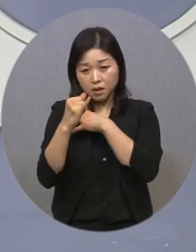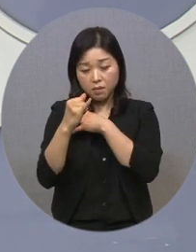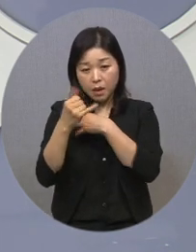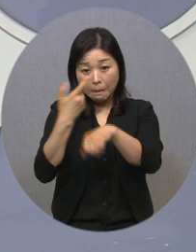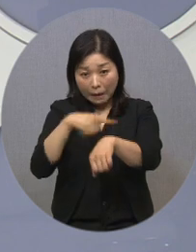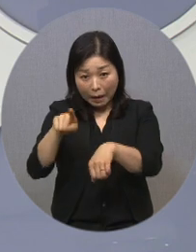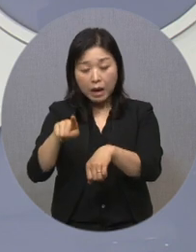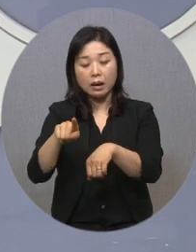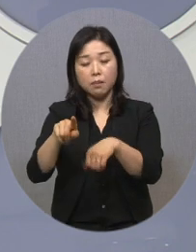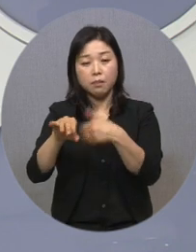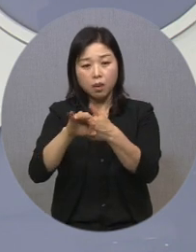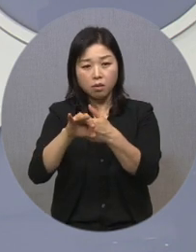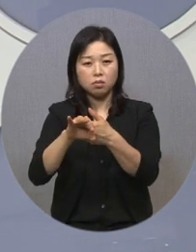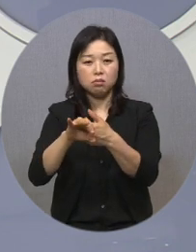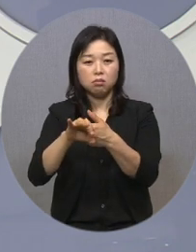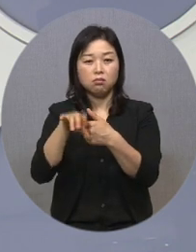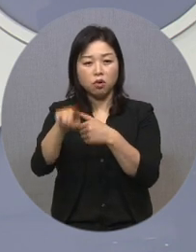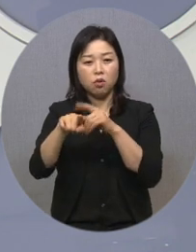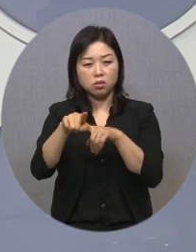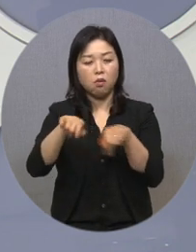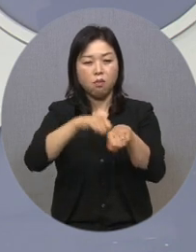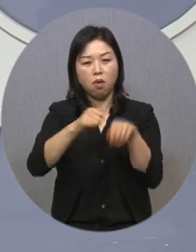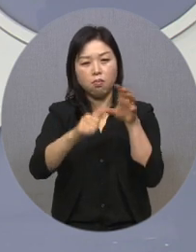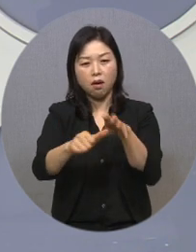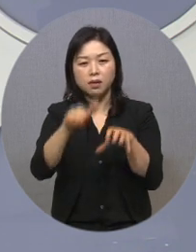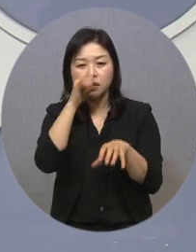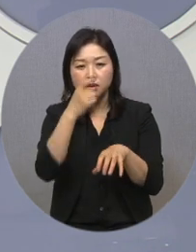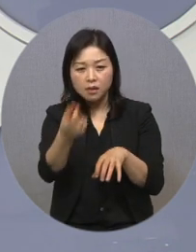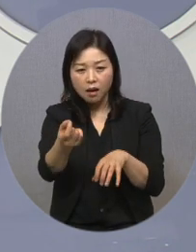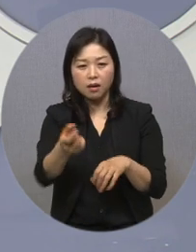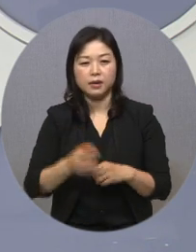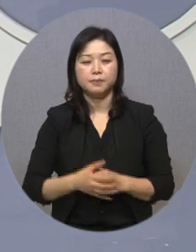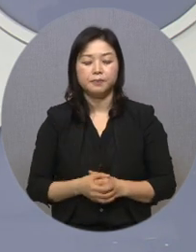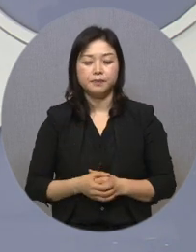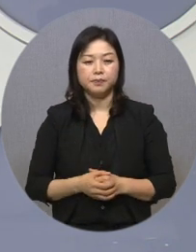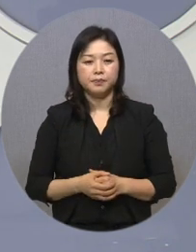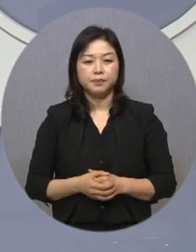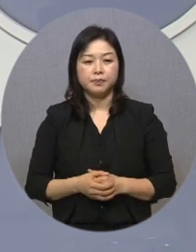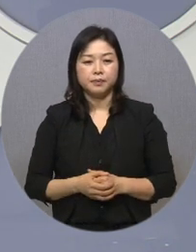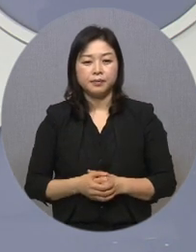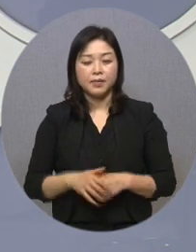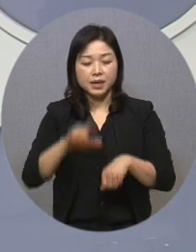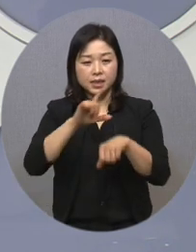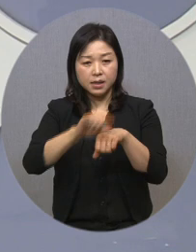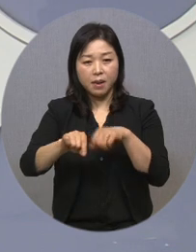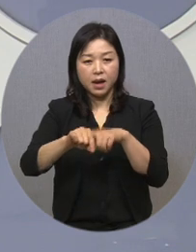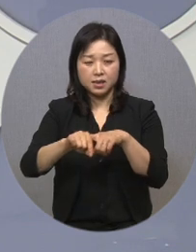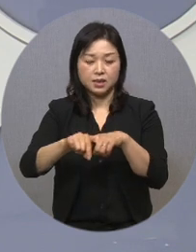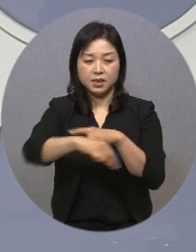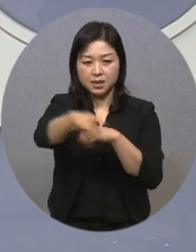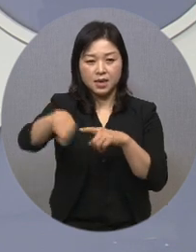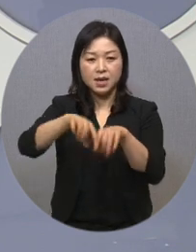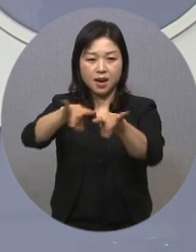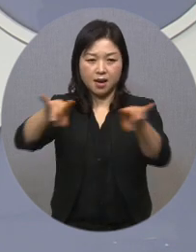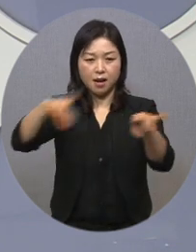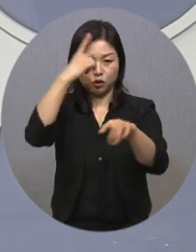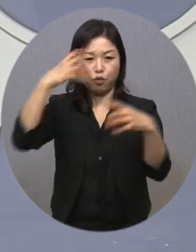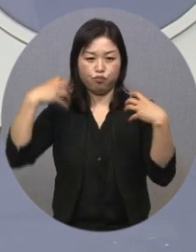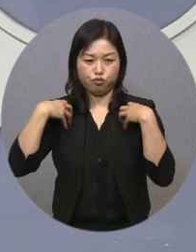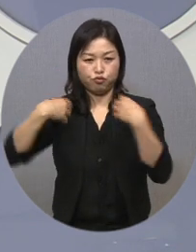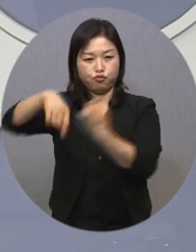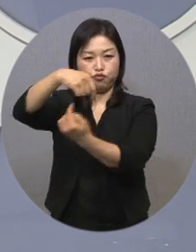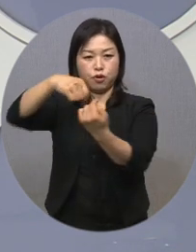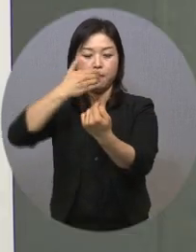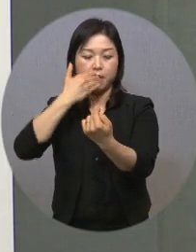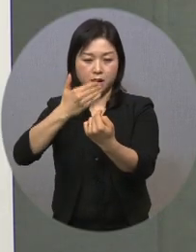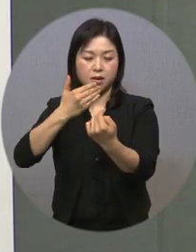다하지 못한다고 하면 또한 거기에 제재도 가할 수 있는 거니까 일단 지방이 주인이 될 수 있게 스스로 일을